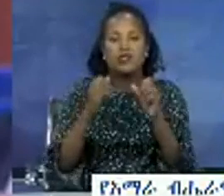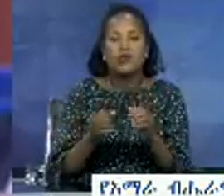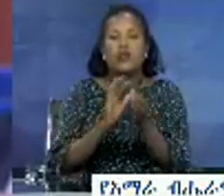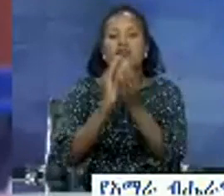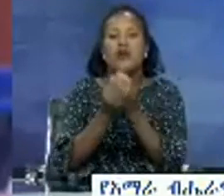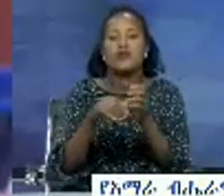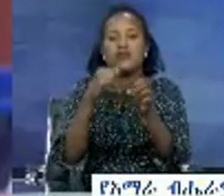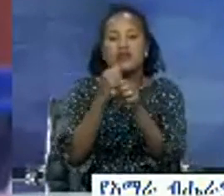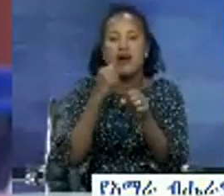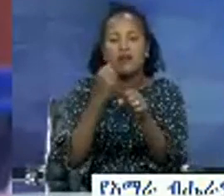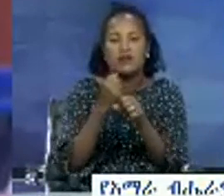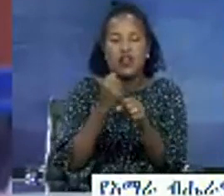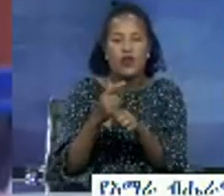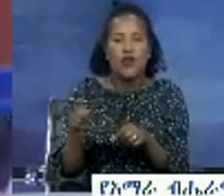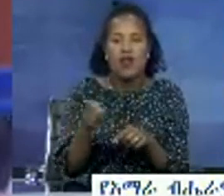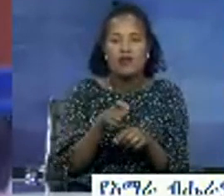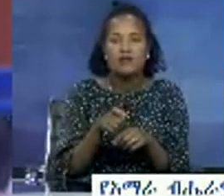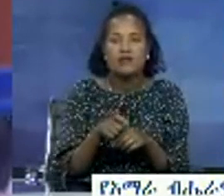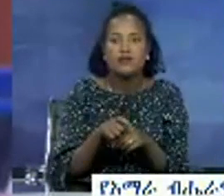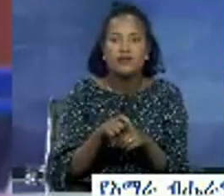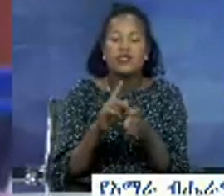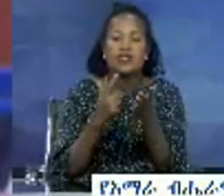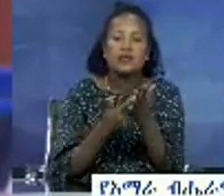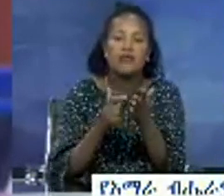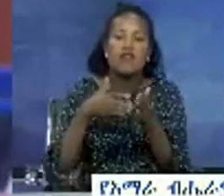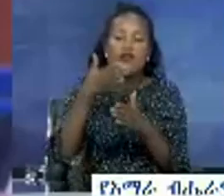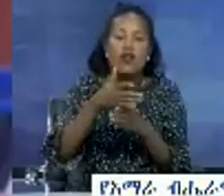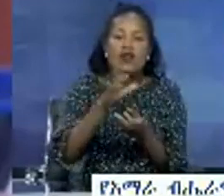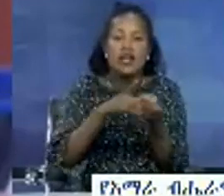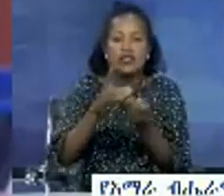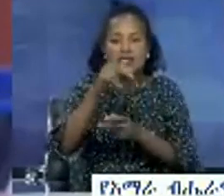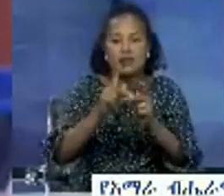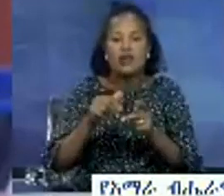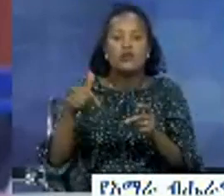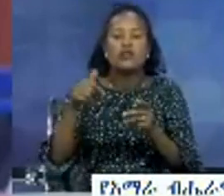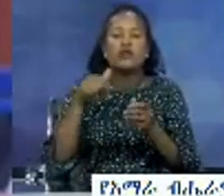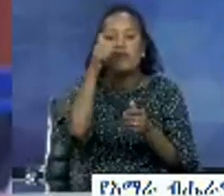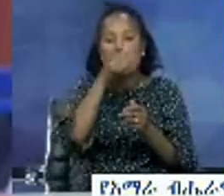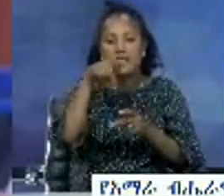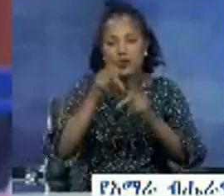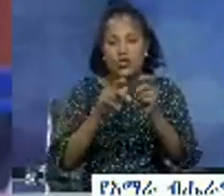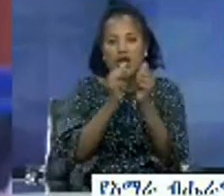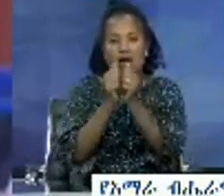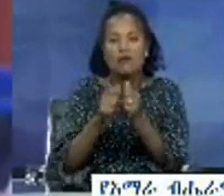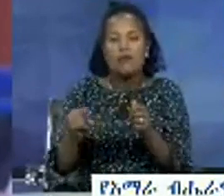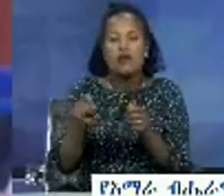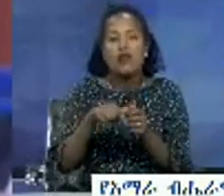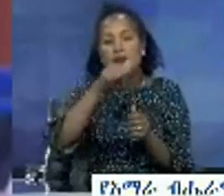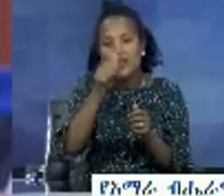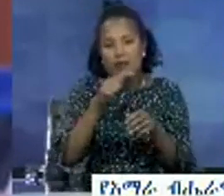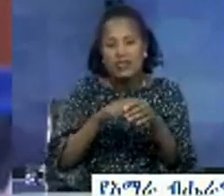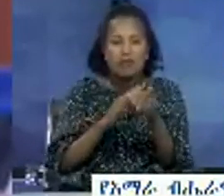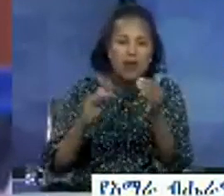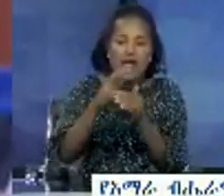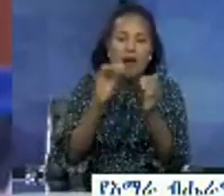ስራ የምንሰራ ይሆናል። ከዚህም አልፎ የክልላችን ህዝብ ከሌሎች የኢትዮጵያ ህዝቦች ጋር በመሆን ከምንጊዜውም በላይ በሆነ